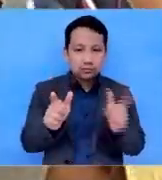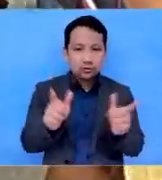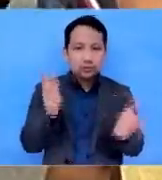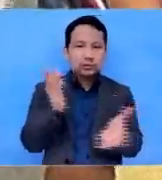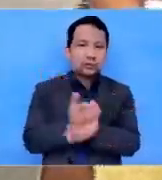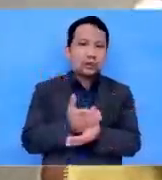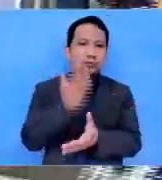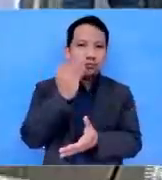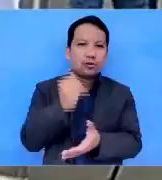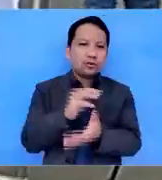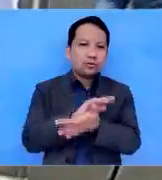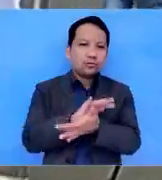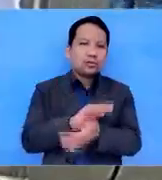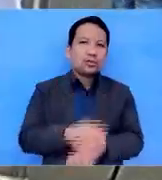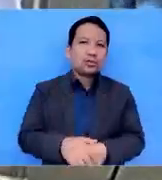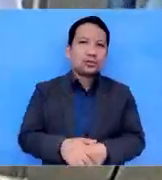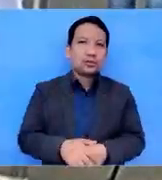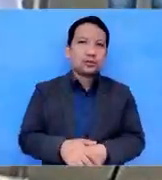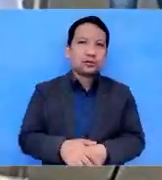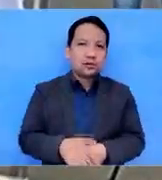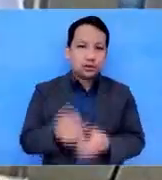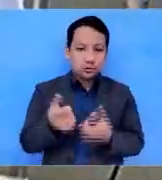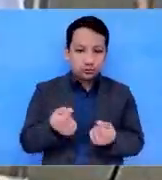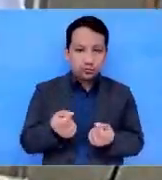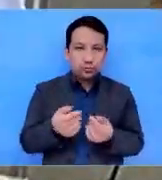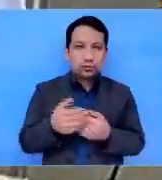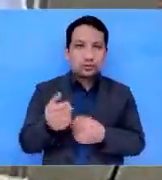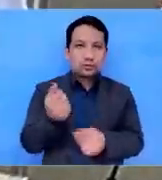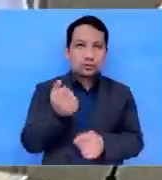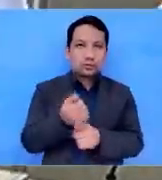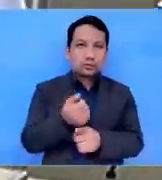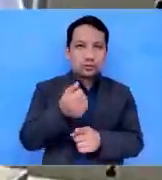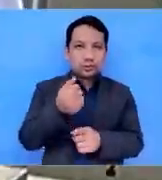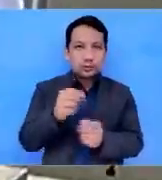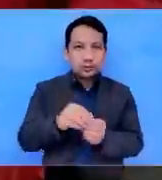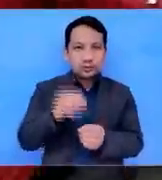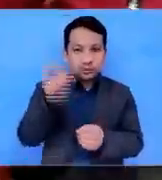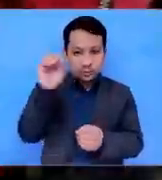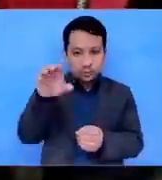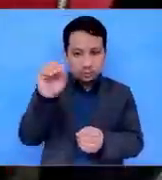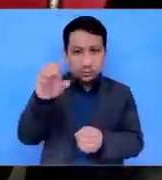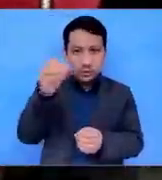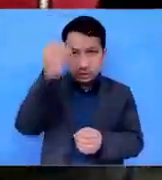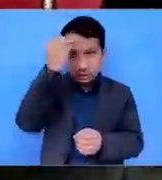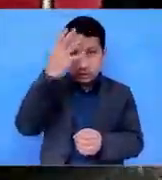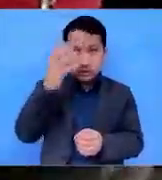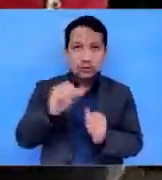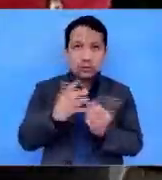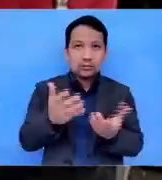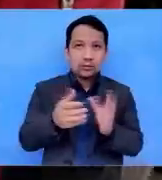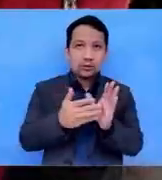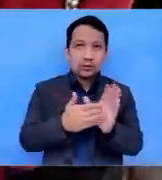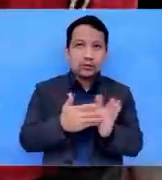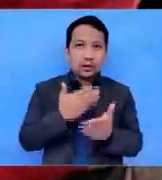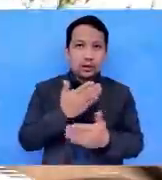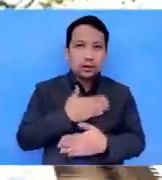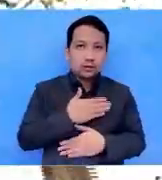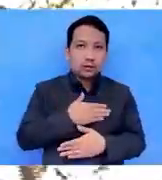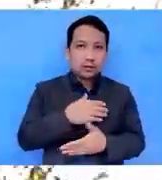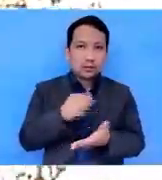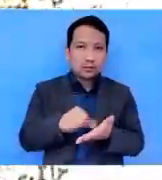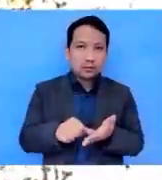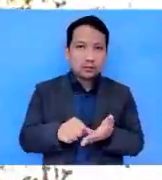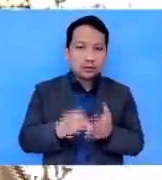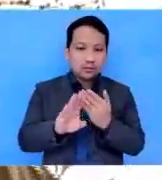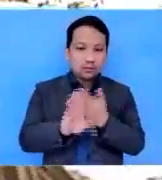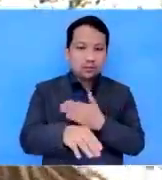sa COVID-19. Sa halip, binubudbud ang abo sa ulo ng mga Katoliko. Ikinatuwa naman ng mga nagsimba sa Baclaran ang